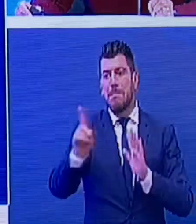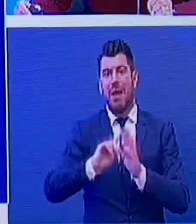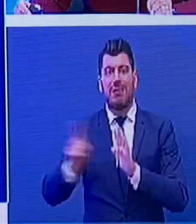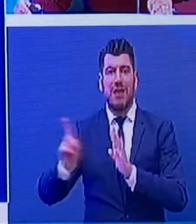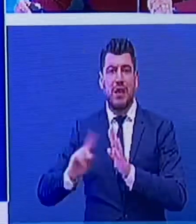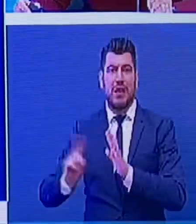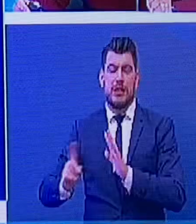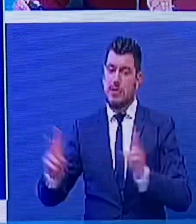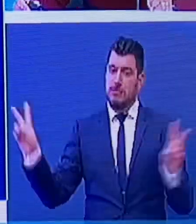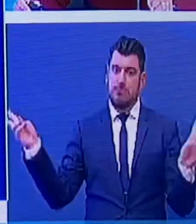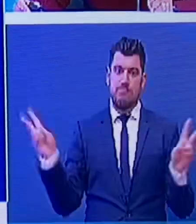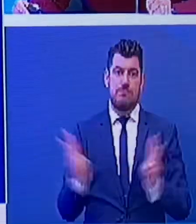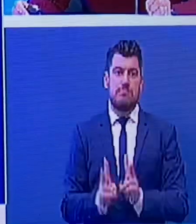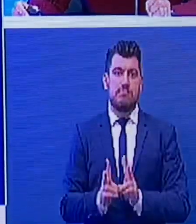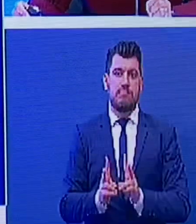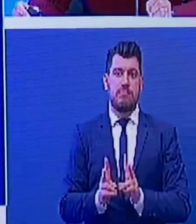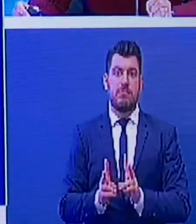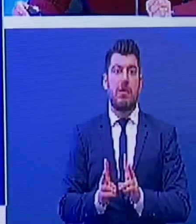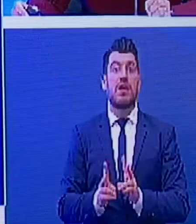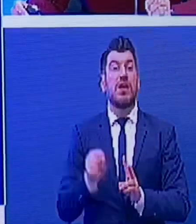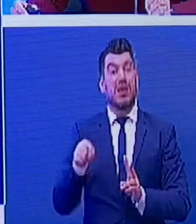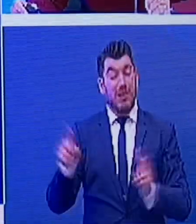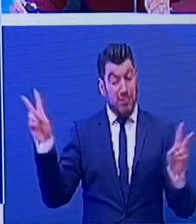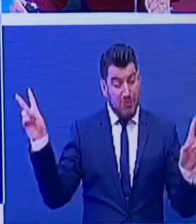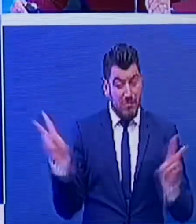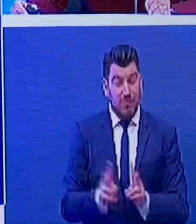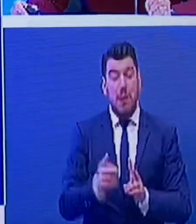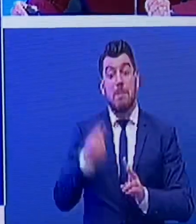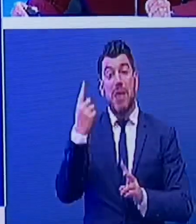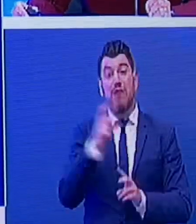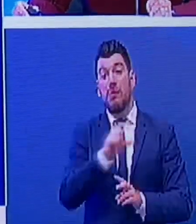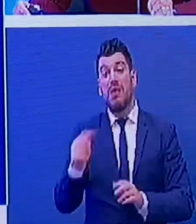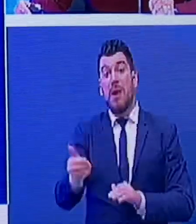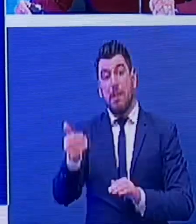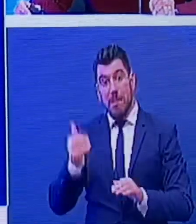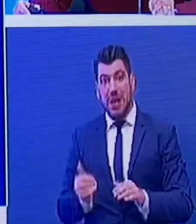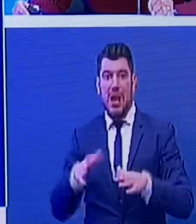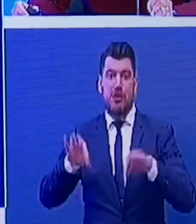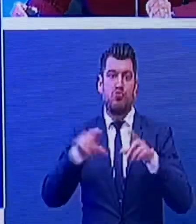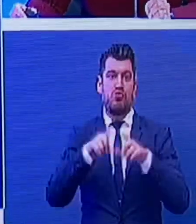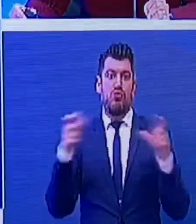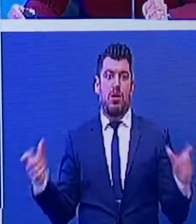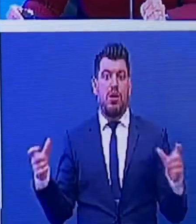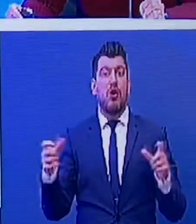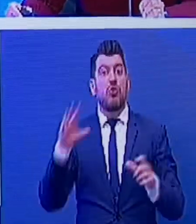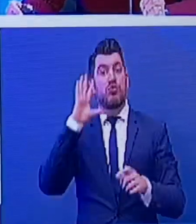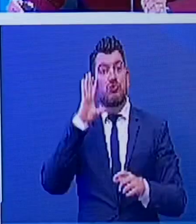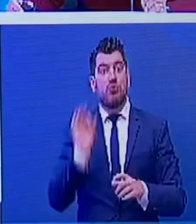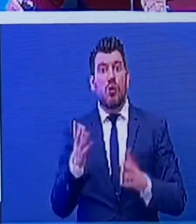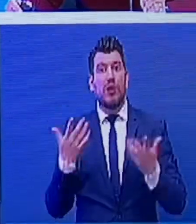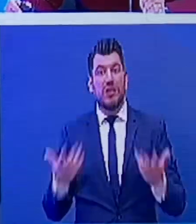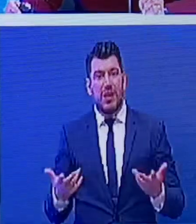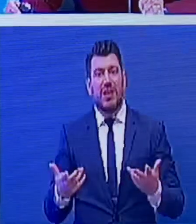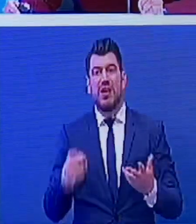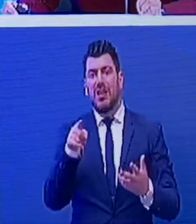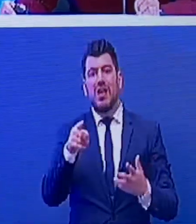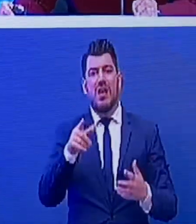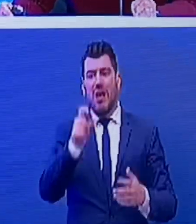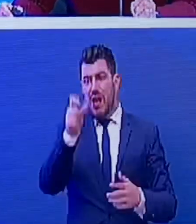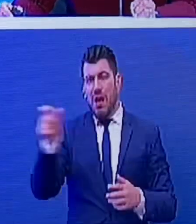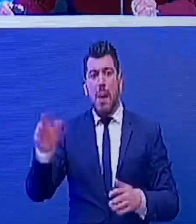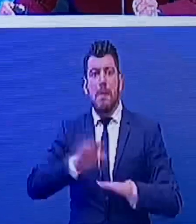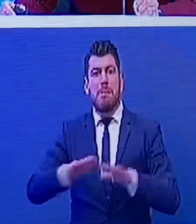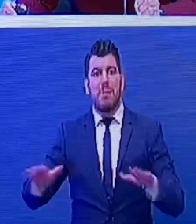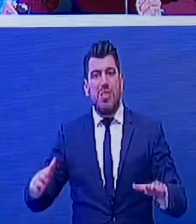τουλάχιστον μία εβδομάδα πριν την έναρξη των σχολείων, για να περιοριστεί η τυχόν μετάδοση από ασυμπτωματικούς. Θα